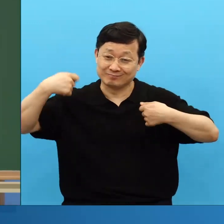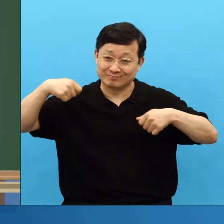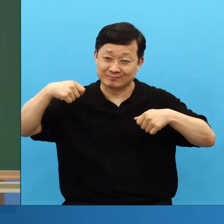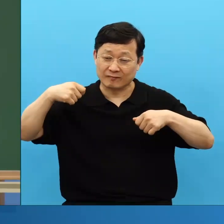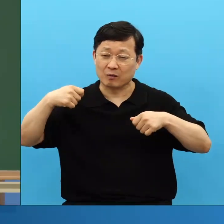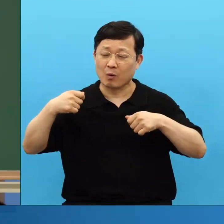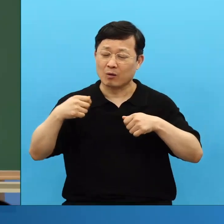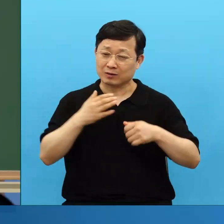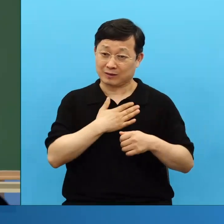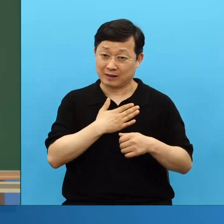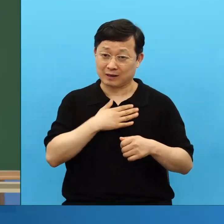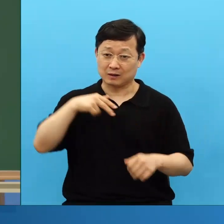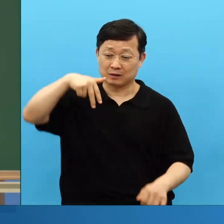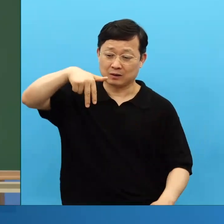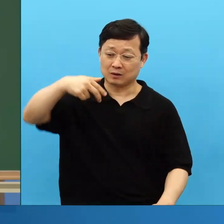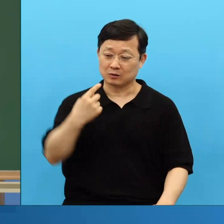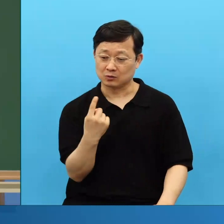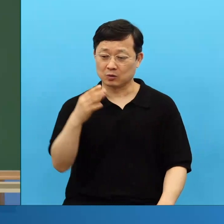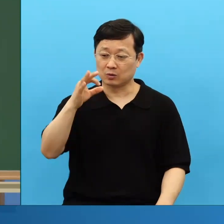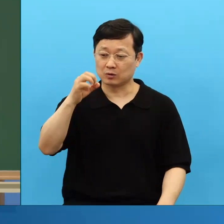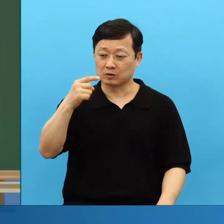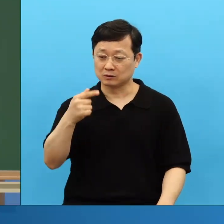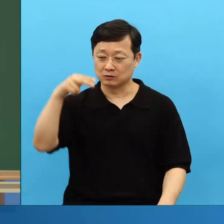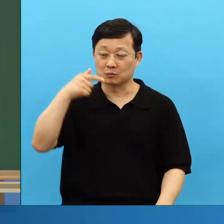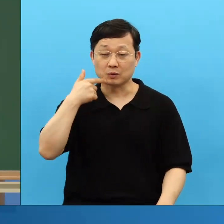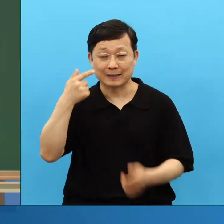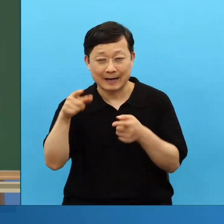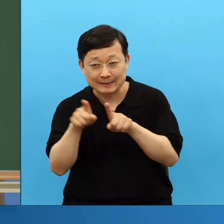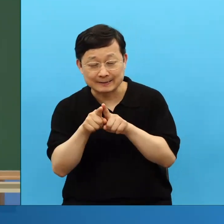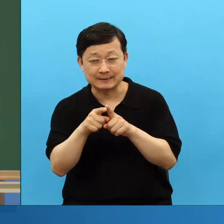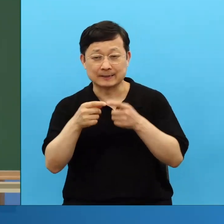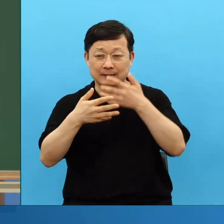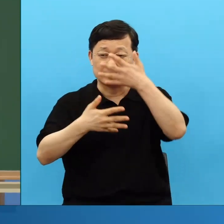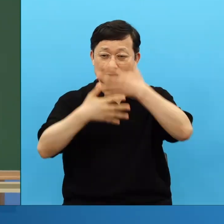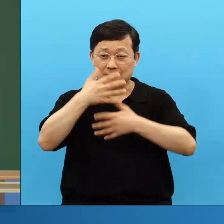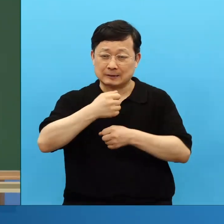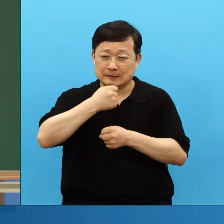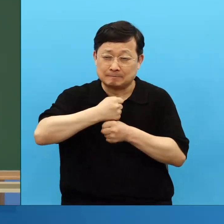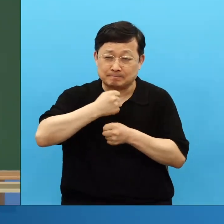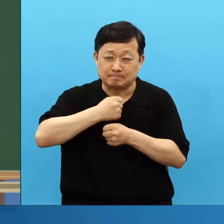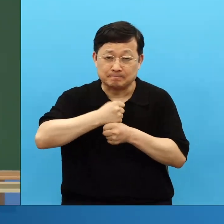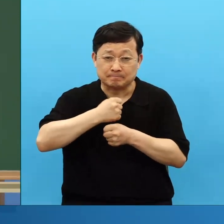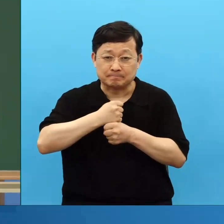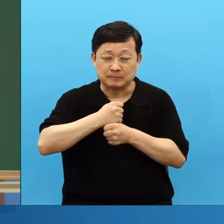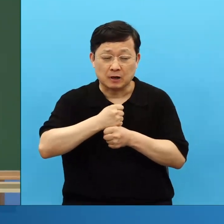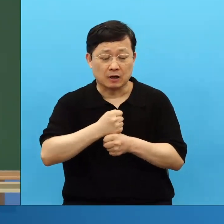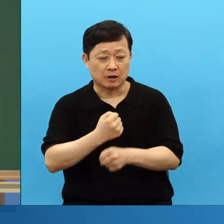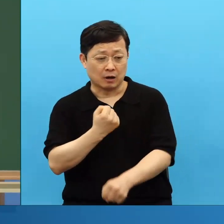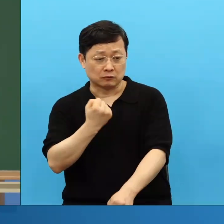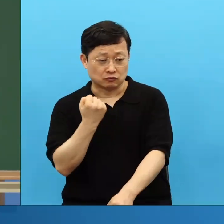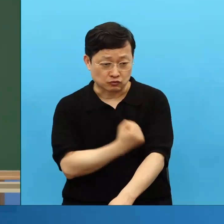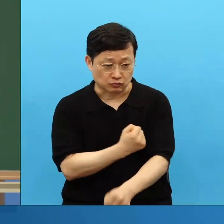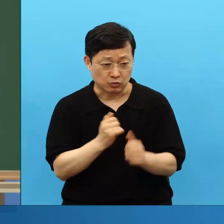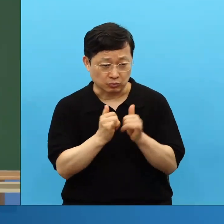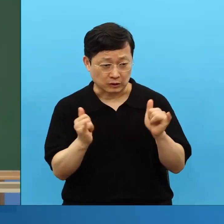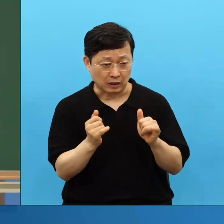저하고 조은수 목사님하고 사역하다가 이걸 만들려고 한 게 아니고 이제 중독자들이